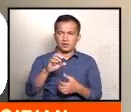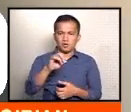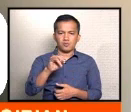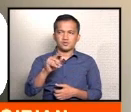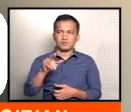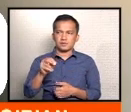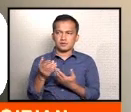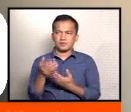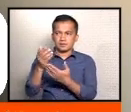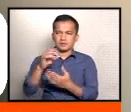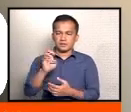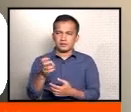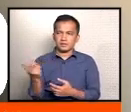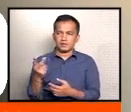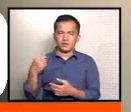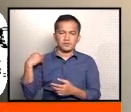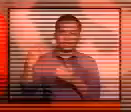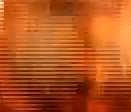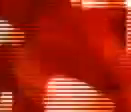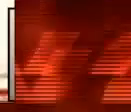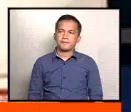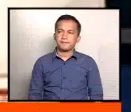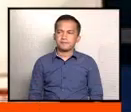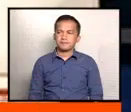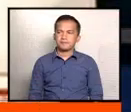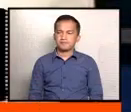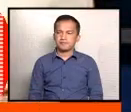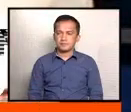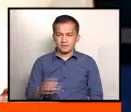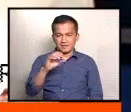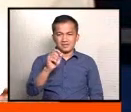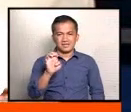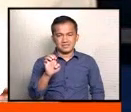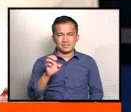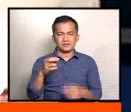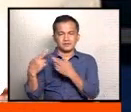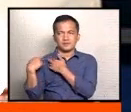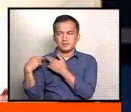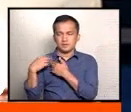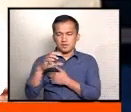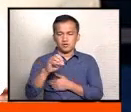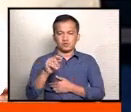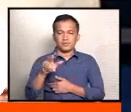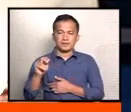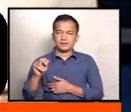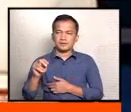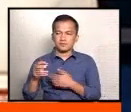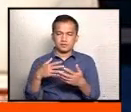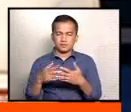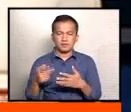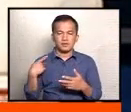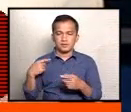Ombudsman ang paghahain ng kaso sa dalawang opisyal. Ang mga kaso po ay katungkulan na rin ng Ombudsman. Bagamat, meron